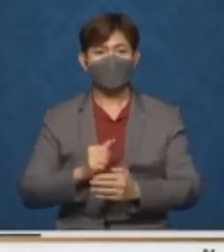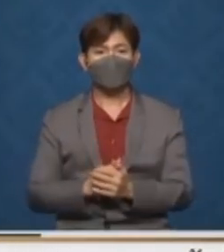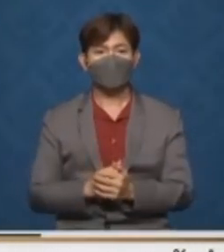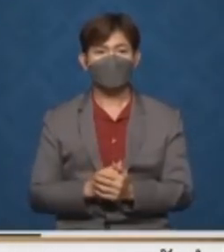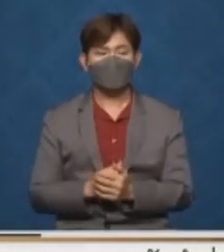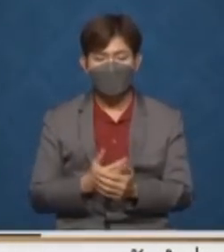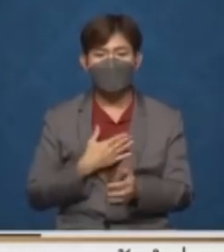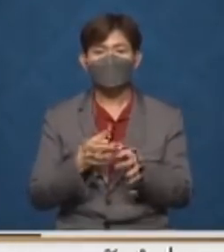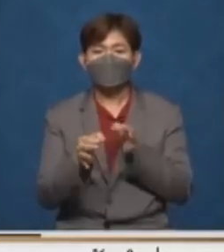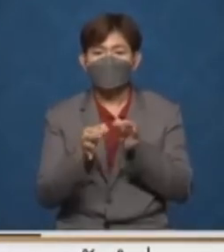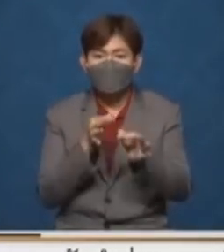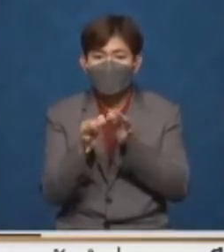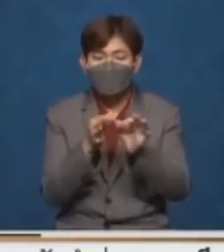aggressive